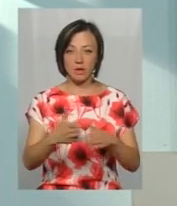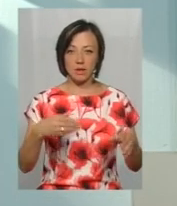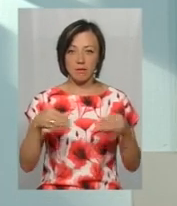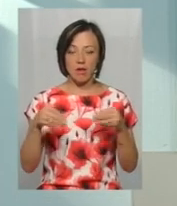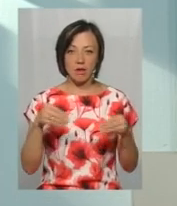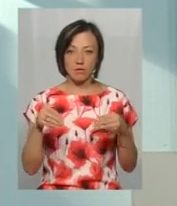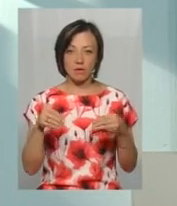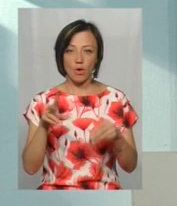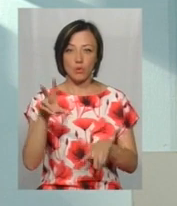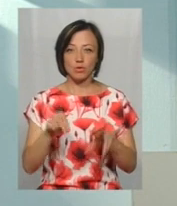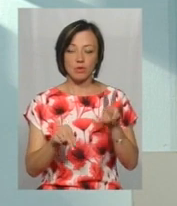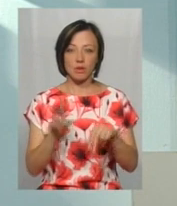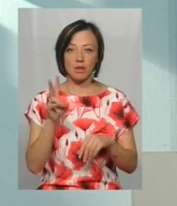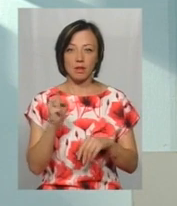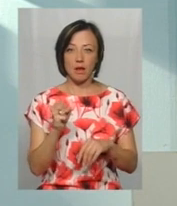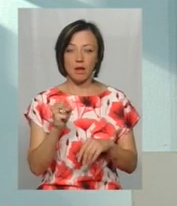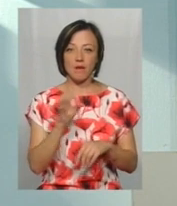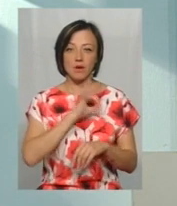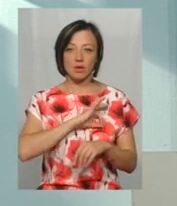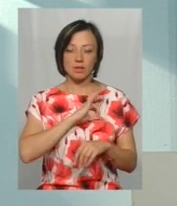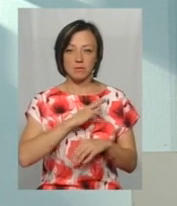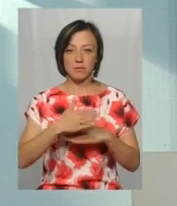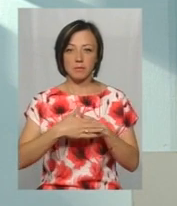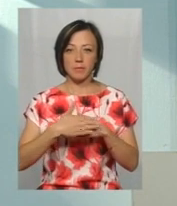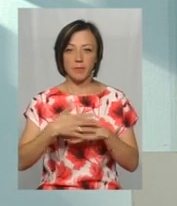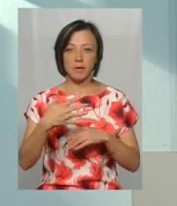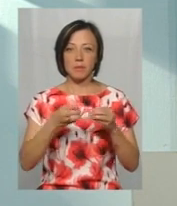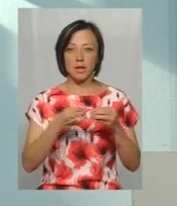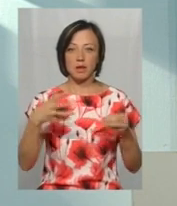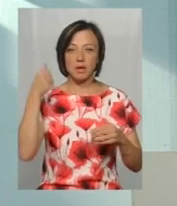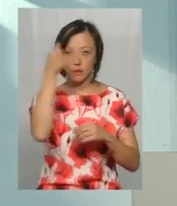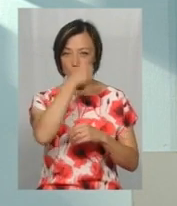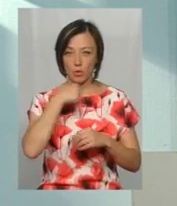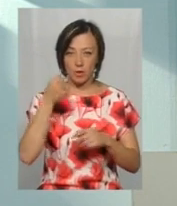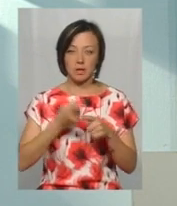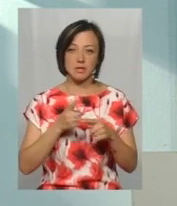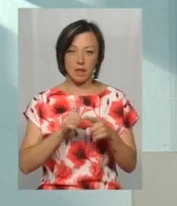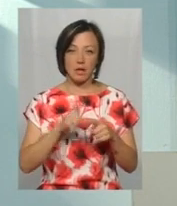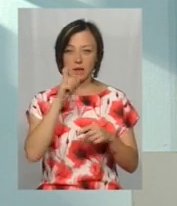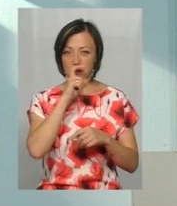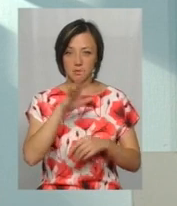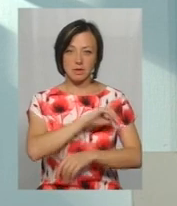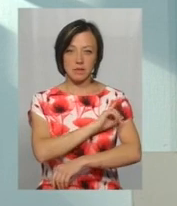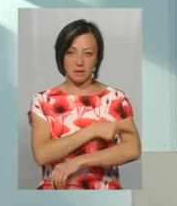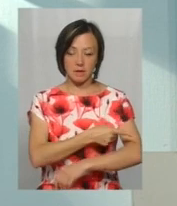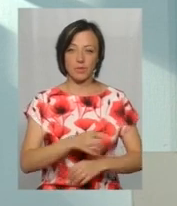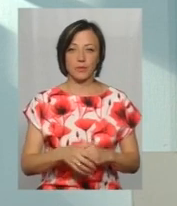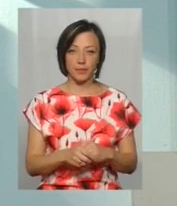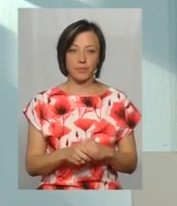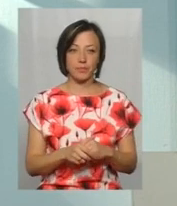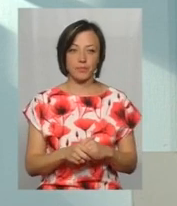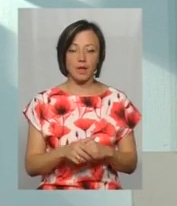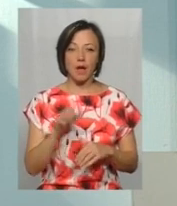він розрахований на термін використання десь 15 років. Це досить таки сильно.